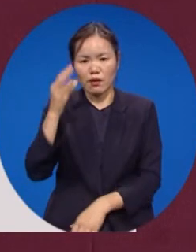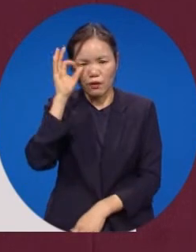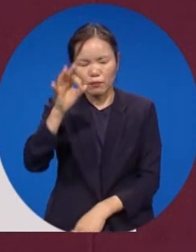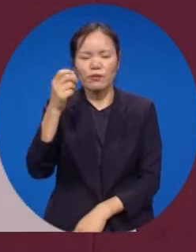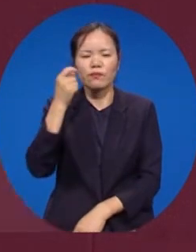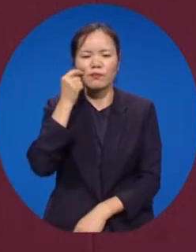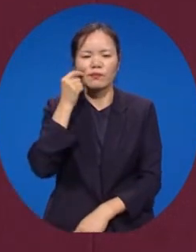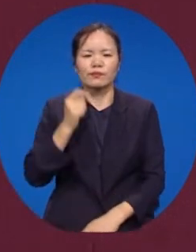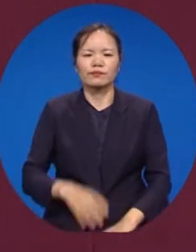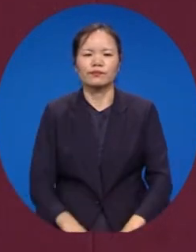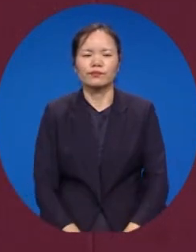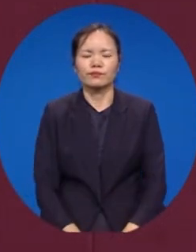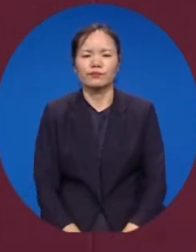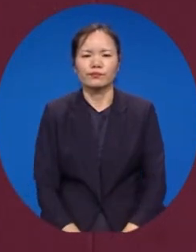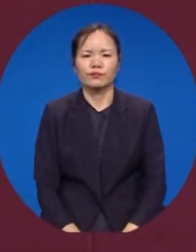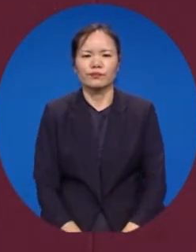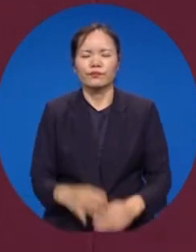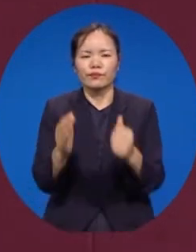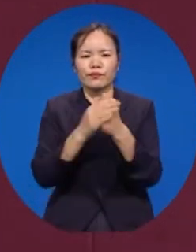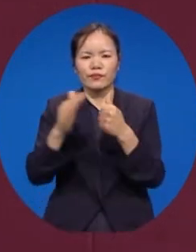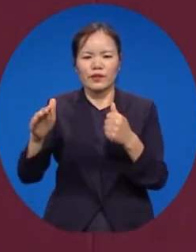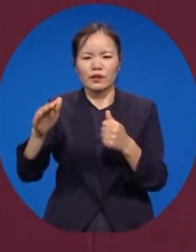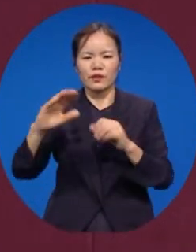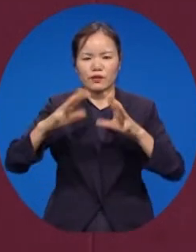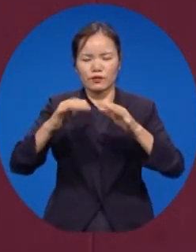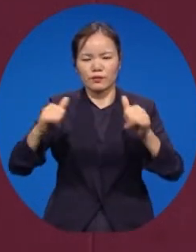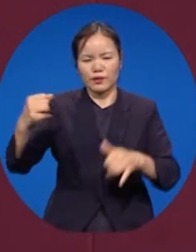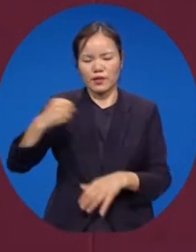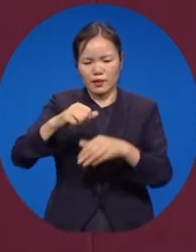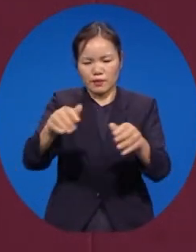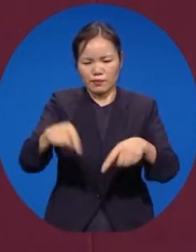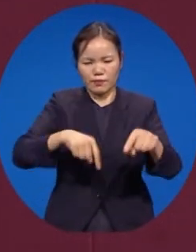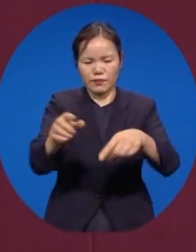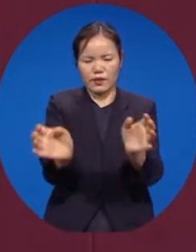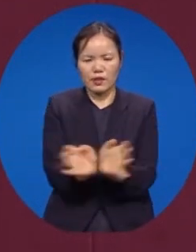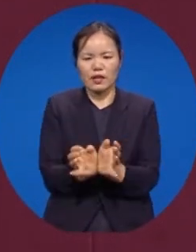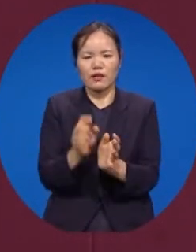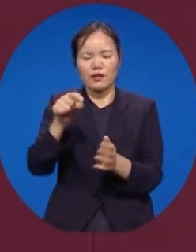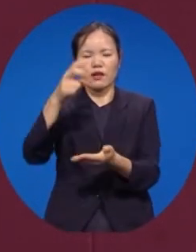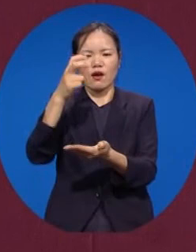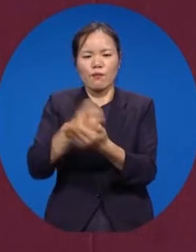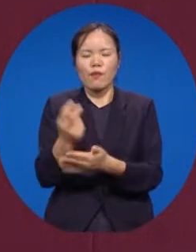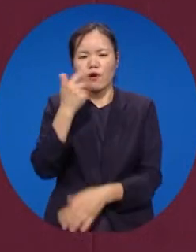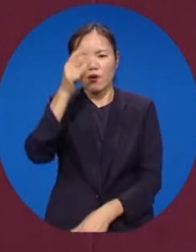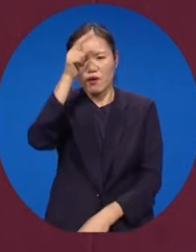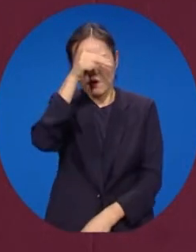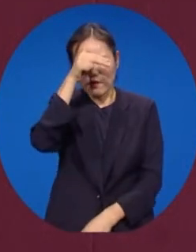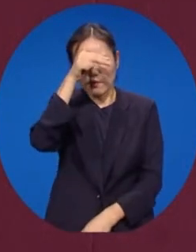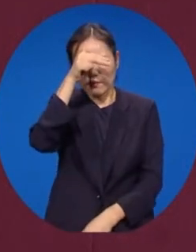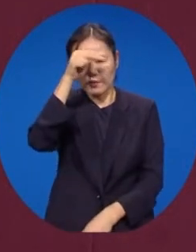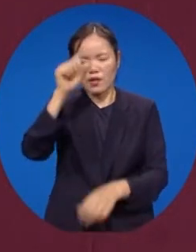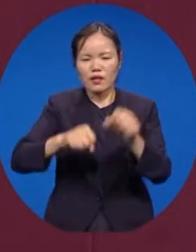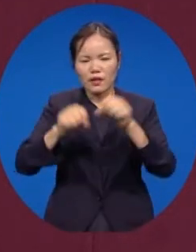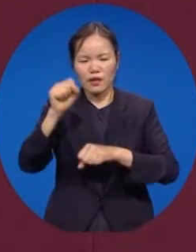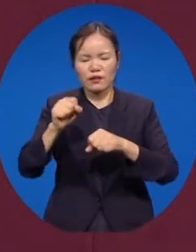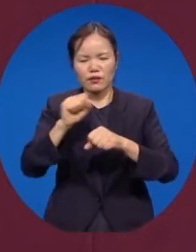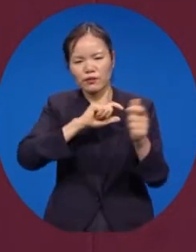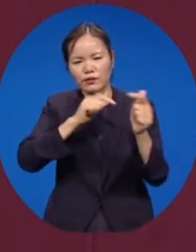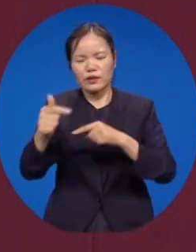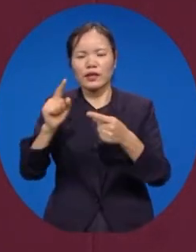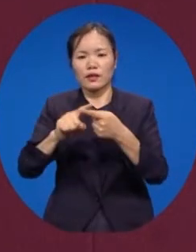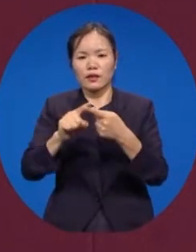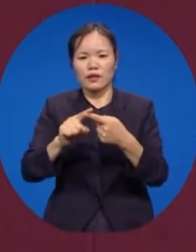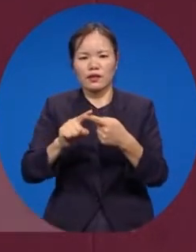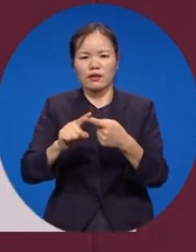일입니다. 이렇기 때문에 우리 당은 이런 법원과 검찰의 일탈과 파행의 진상을